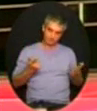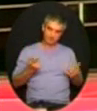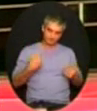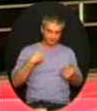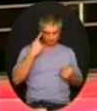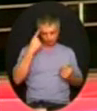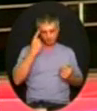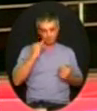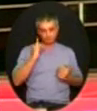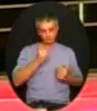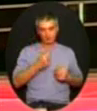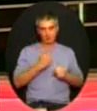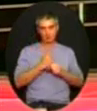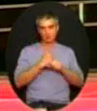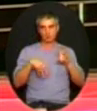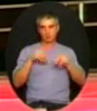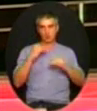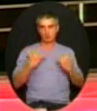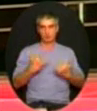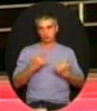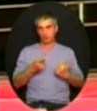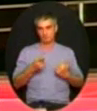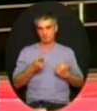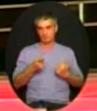אני חושבת שנכון לנו ללכת לבחירות עכשיו.